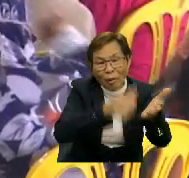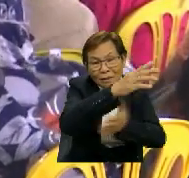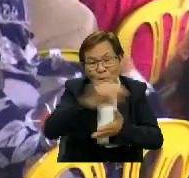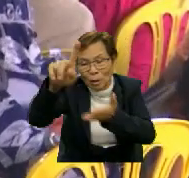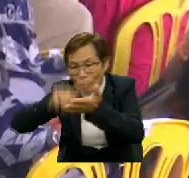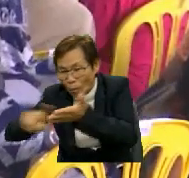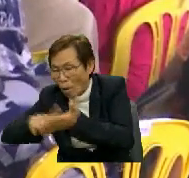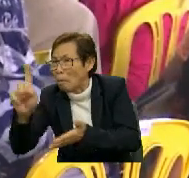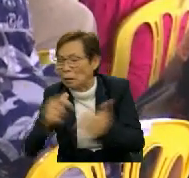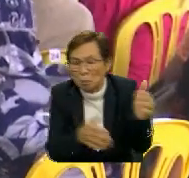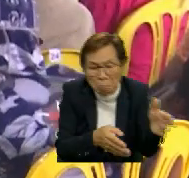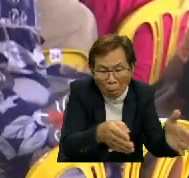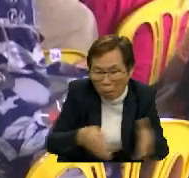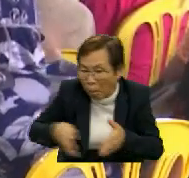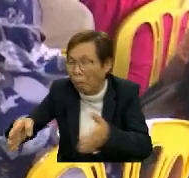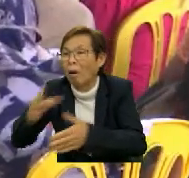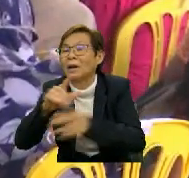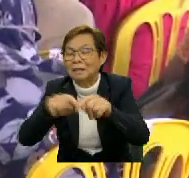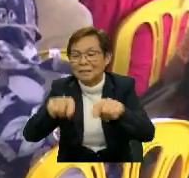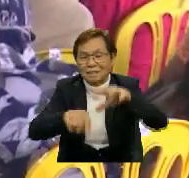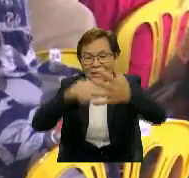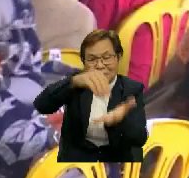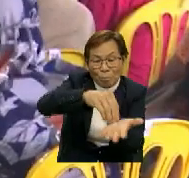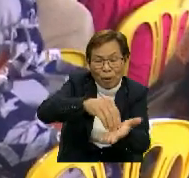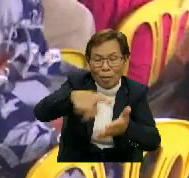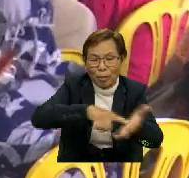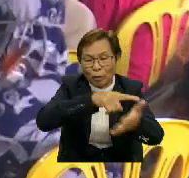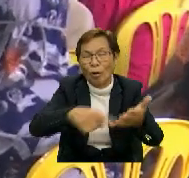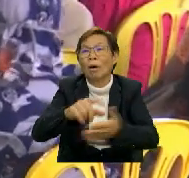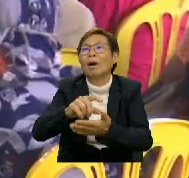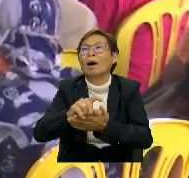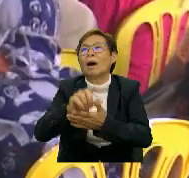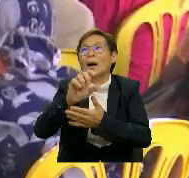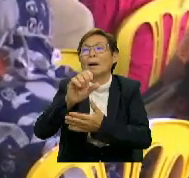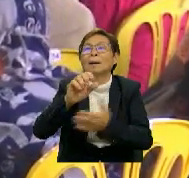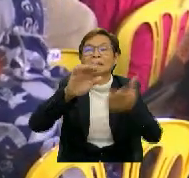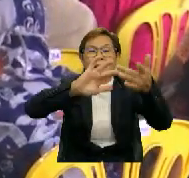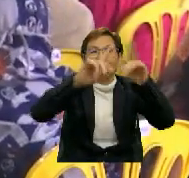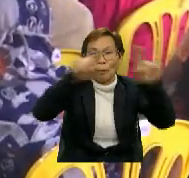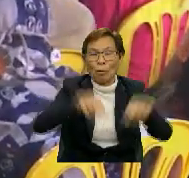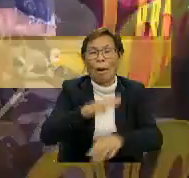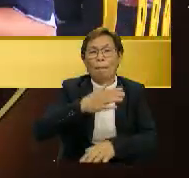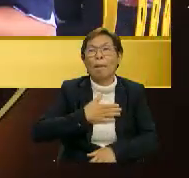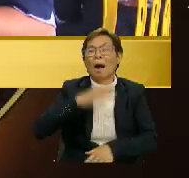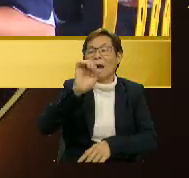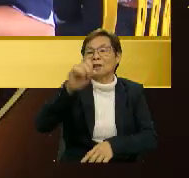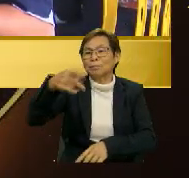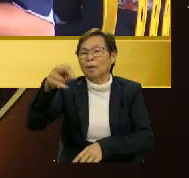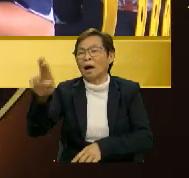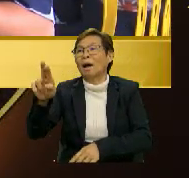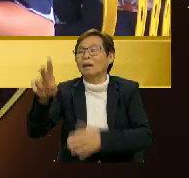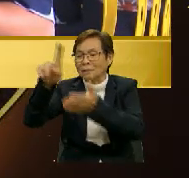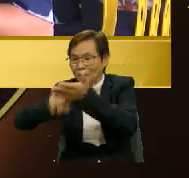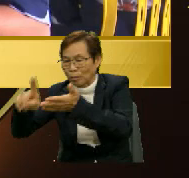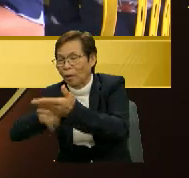samping menyemak saluran dan tempat mengundi anda di laman web MySPR Semak. Saya kira setakat itu saja perkongsian yang dapat saya kongsikan